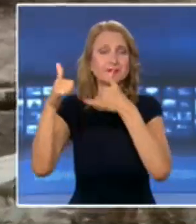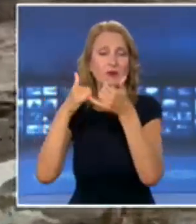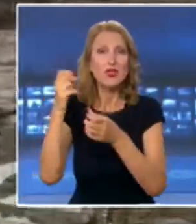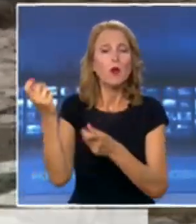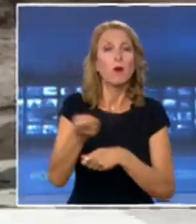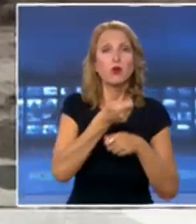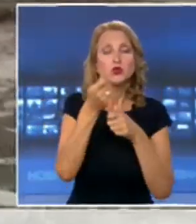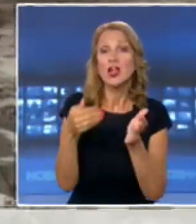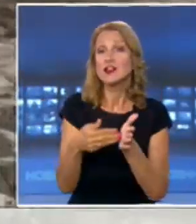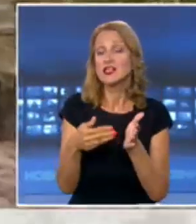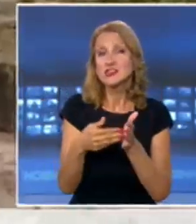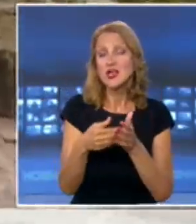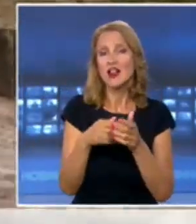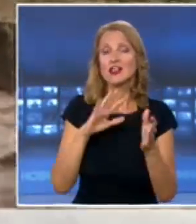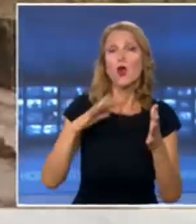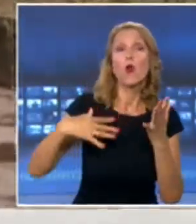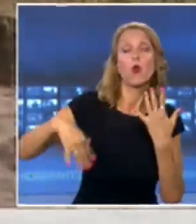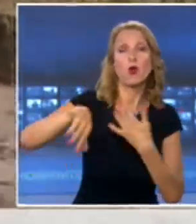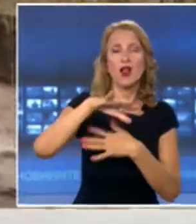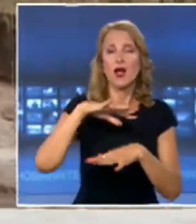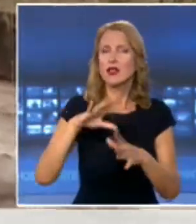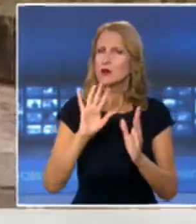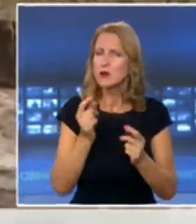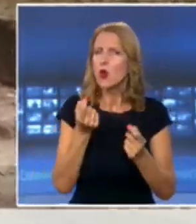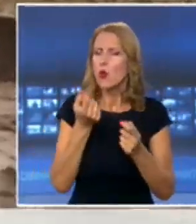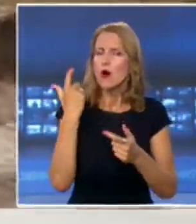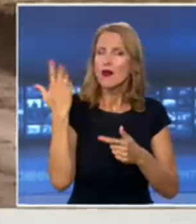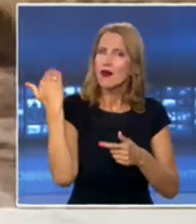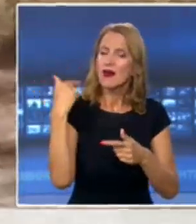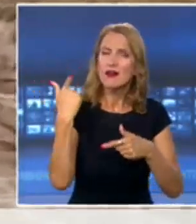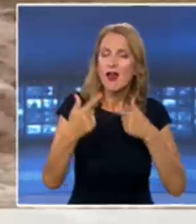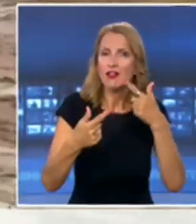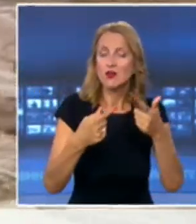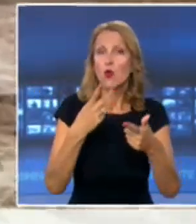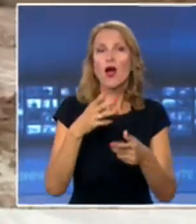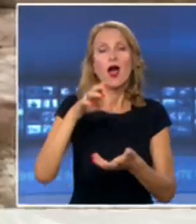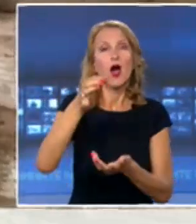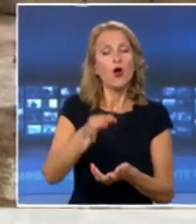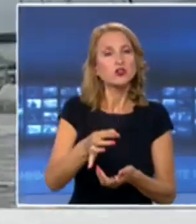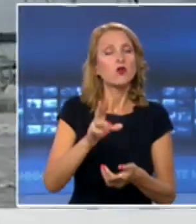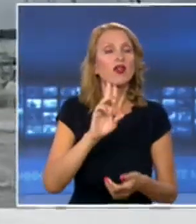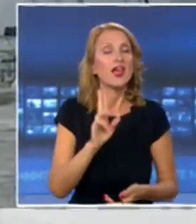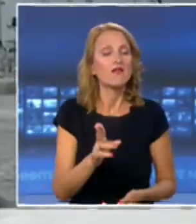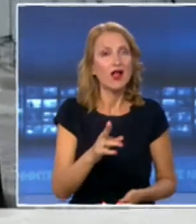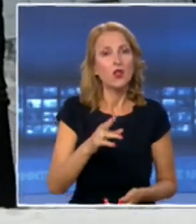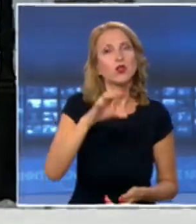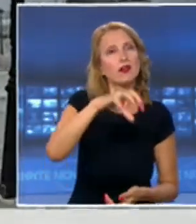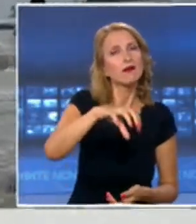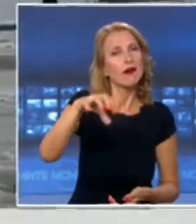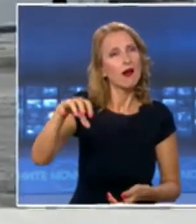служба заради бедствието. Рядко вижданото явление удари западните острови Кефалония, Закинтос и